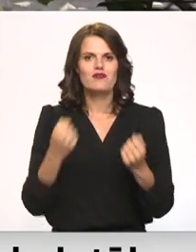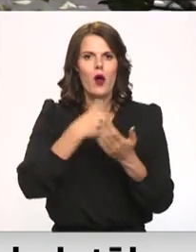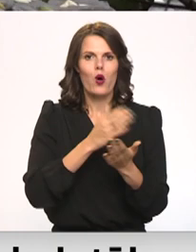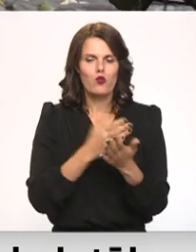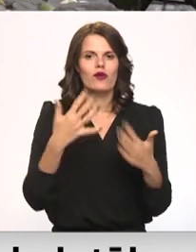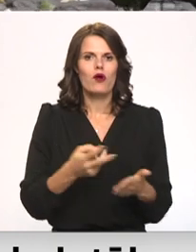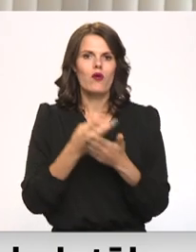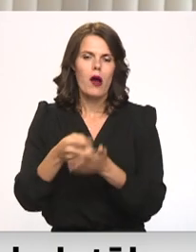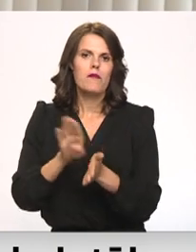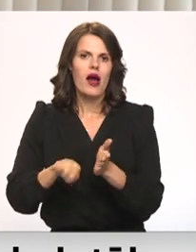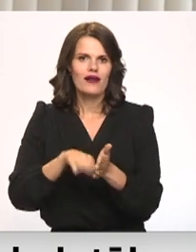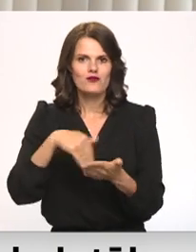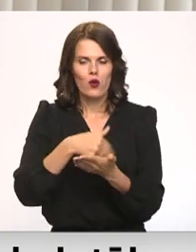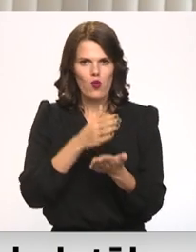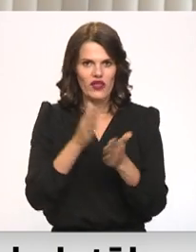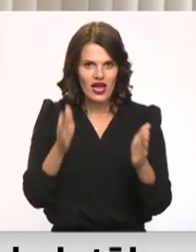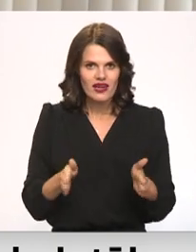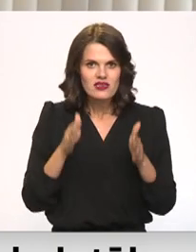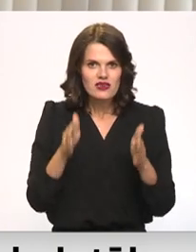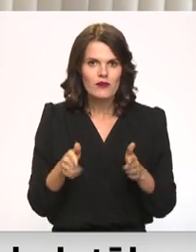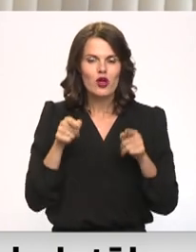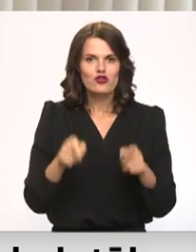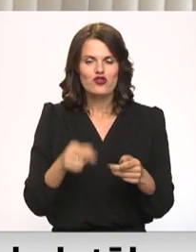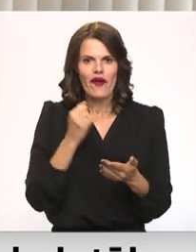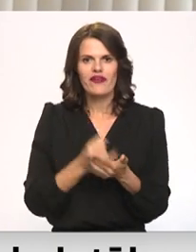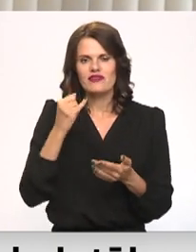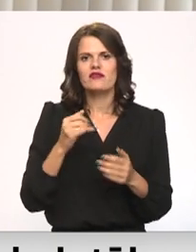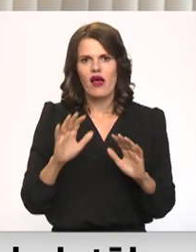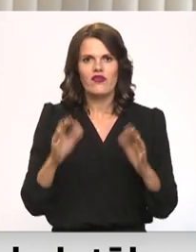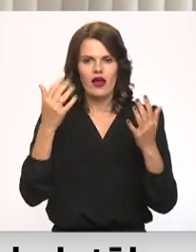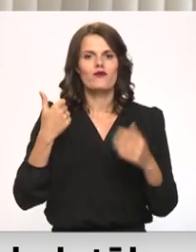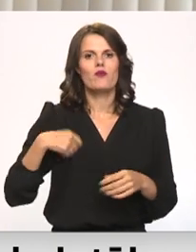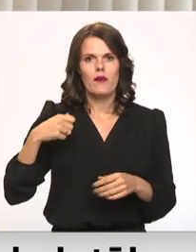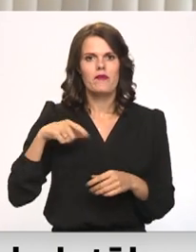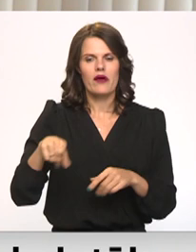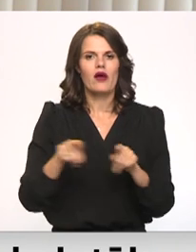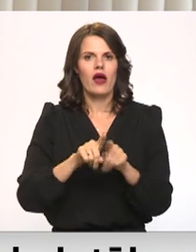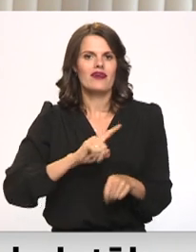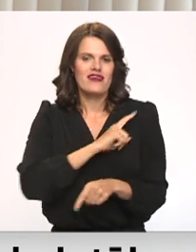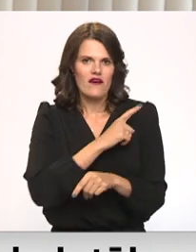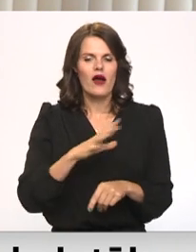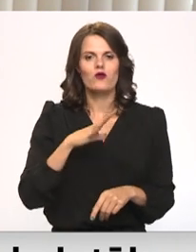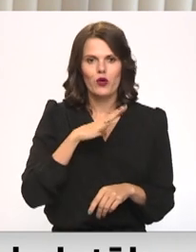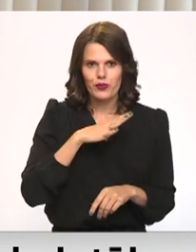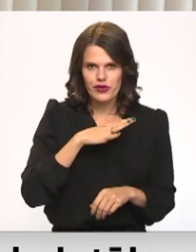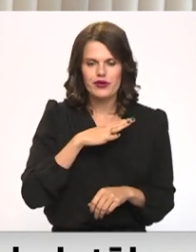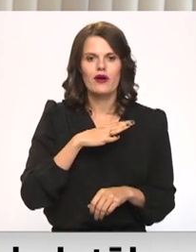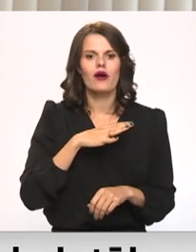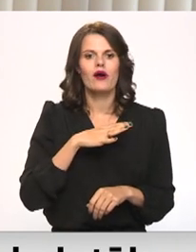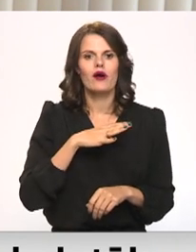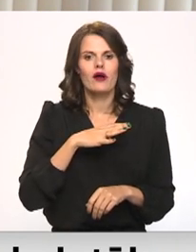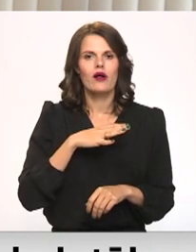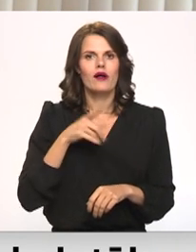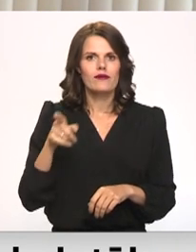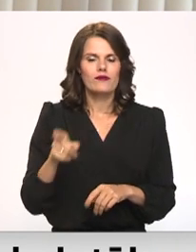Šī incidenta gadījumā tad arī meitene ir ieguvusi ievainojumus, tad